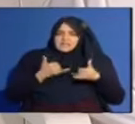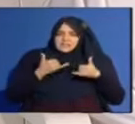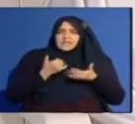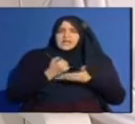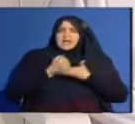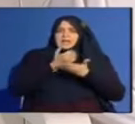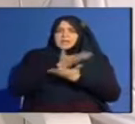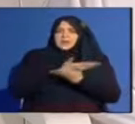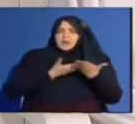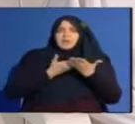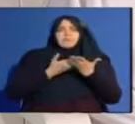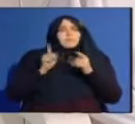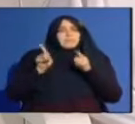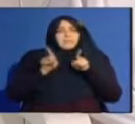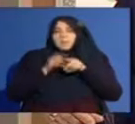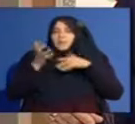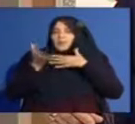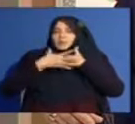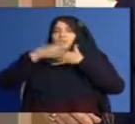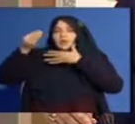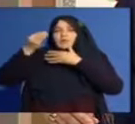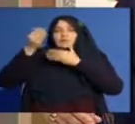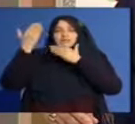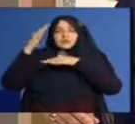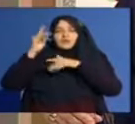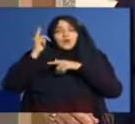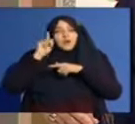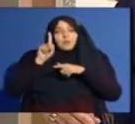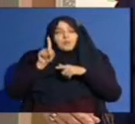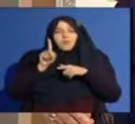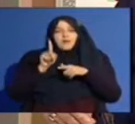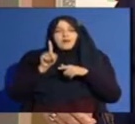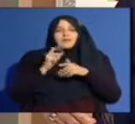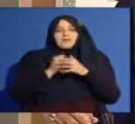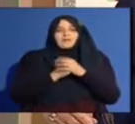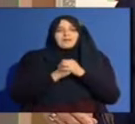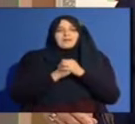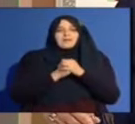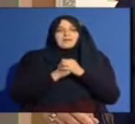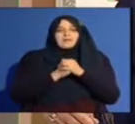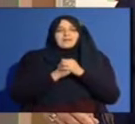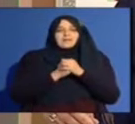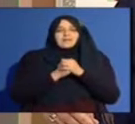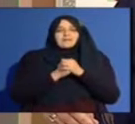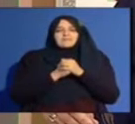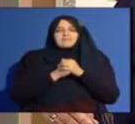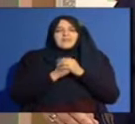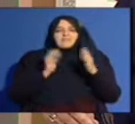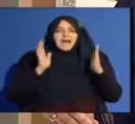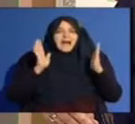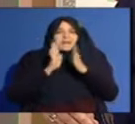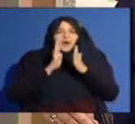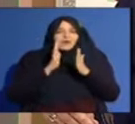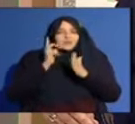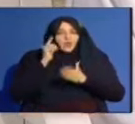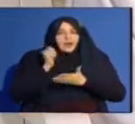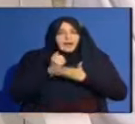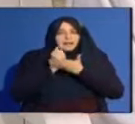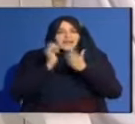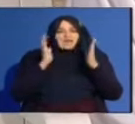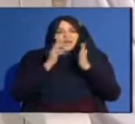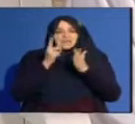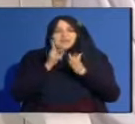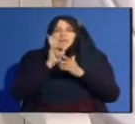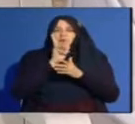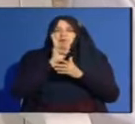أوطاننا من أجل تجاوز هذه العقبات والتذليل الصعوبات التي تواجهها الأسرة